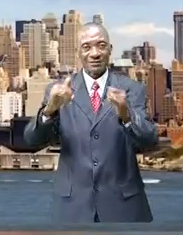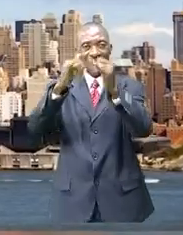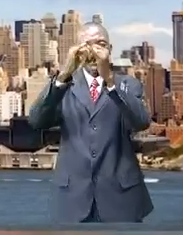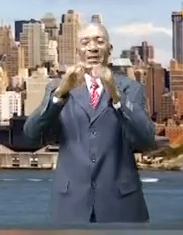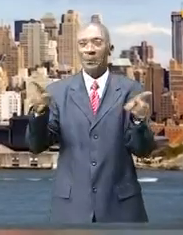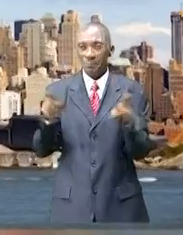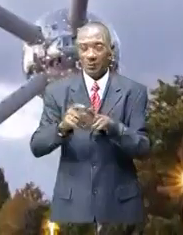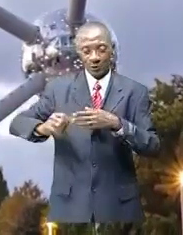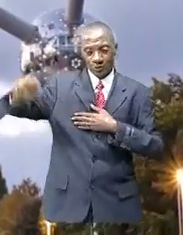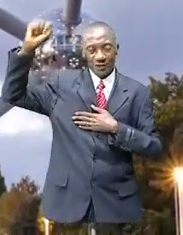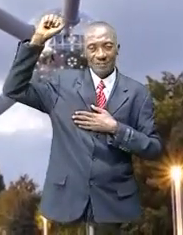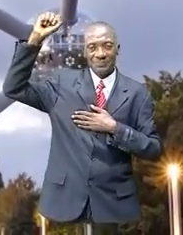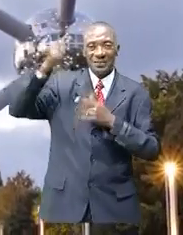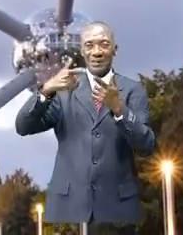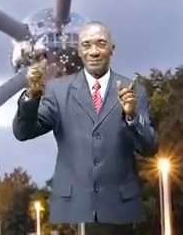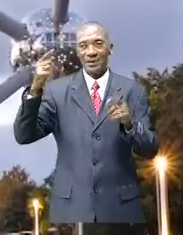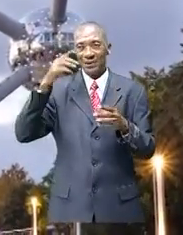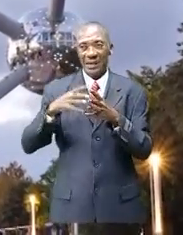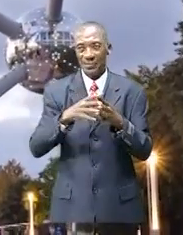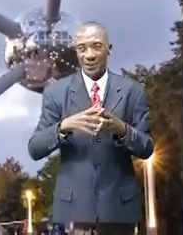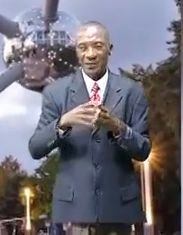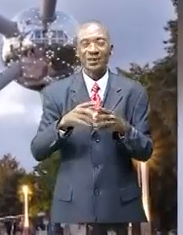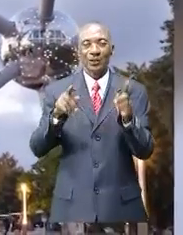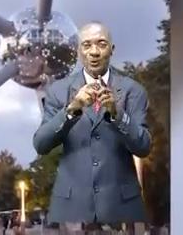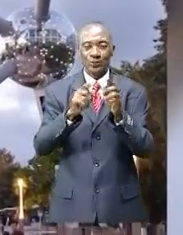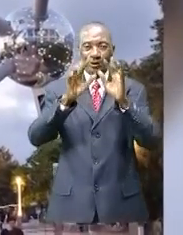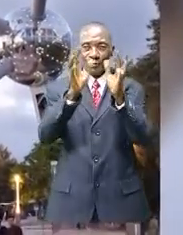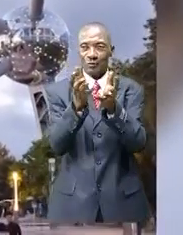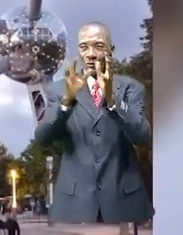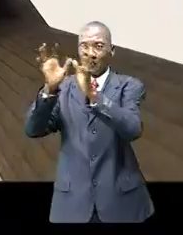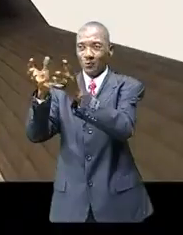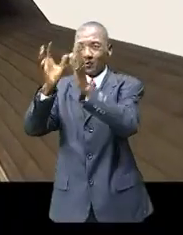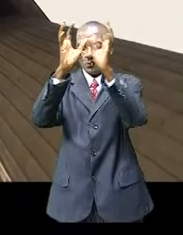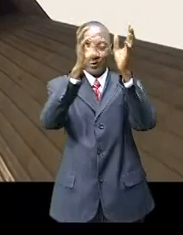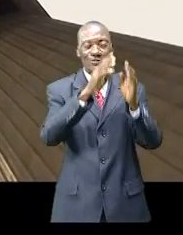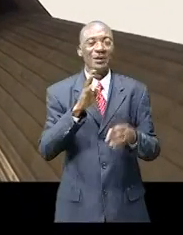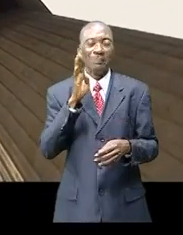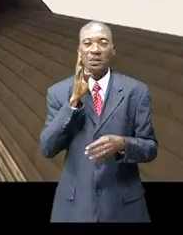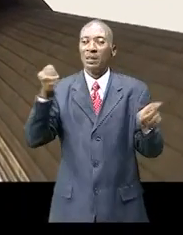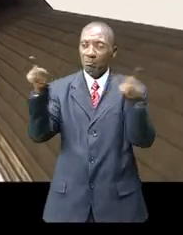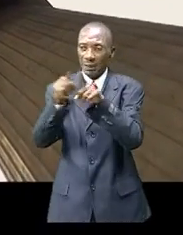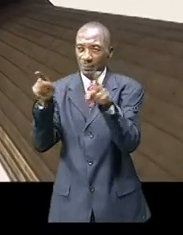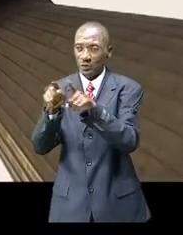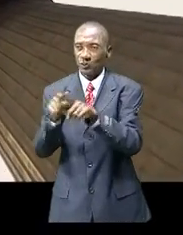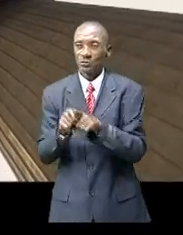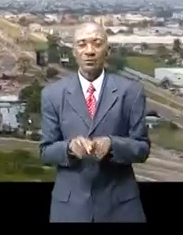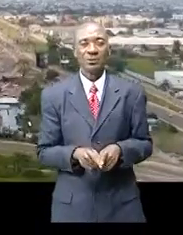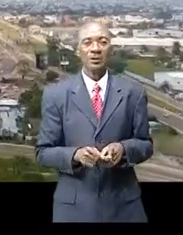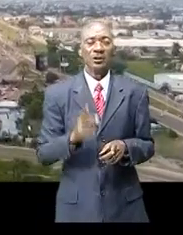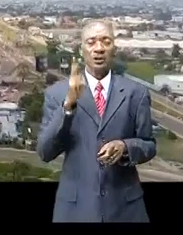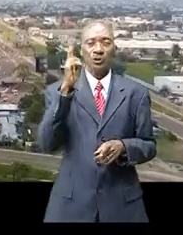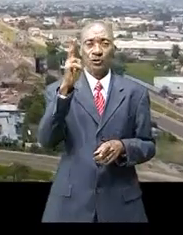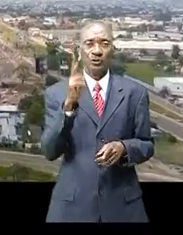les États-Unis et les boules d'autonium de Belgique, pour ne citer que ceux-là. Mesurant 210 mètres et constitué